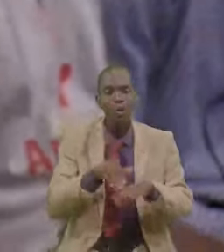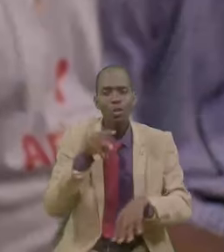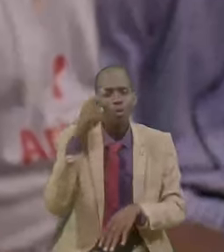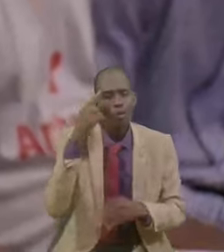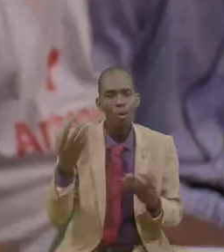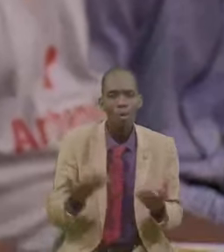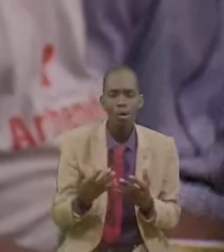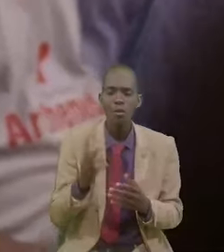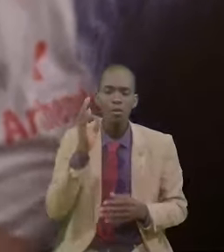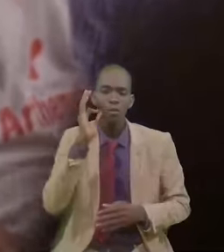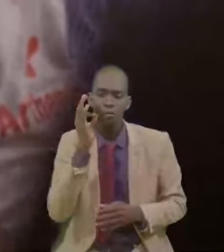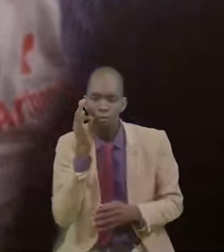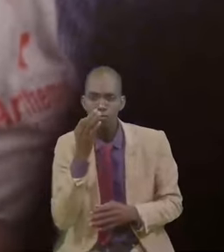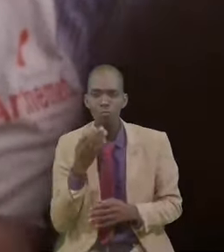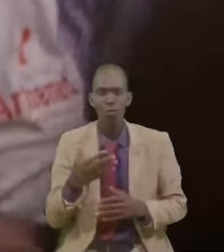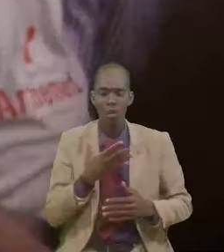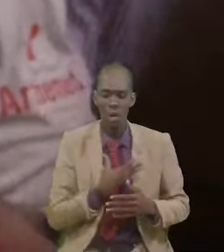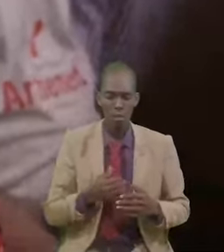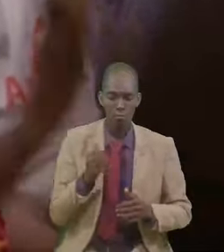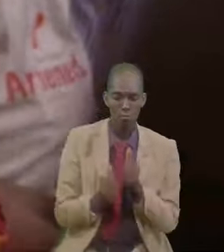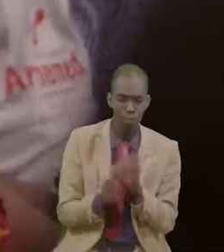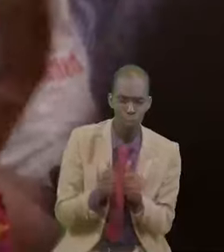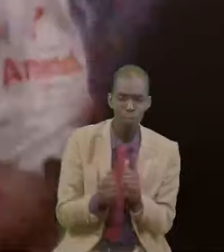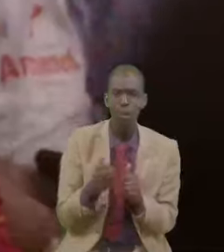miel, montons. Est-ce que vous êtes prêts?